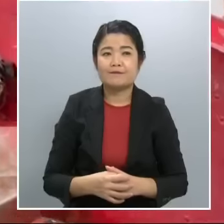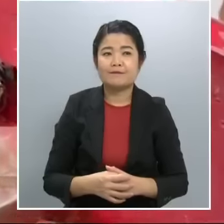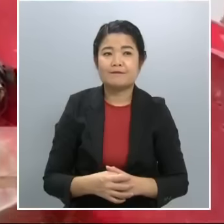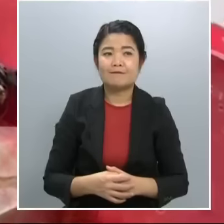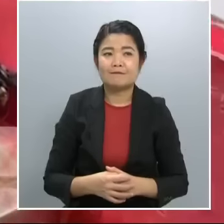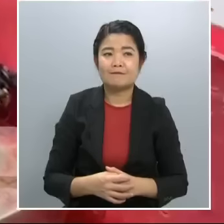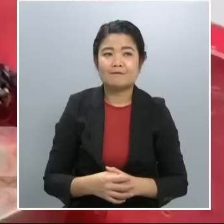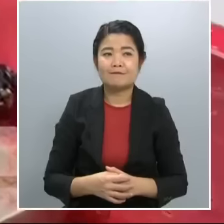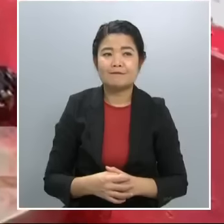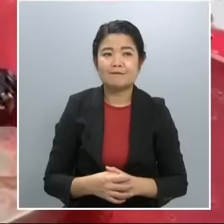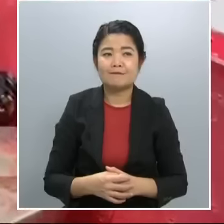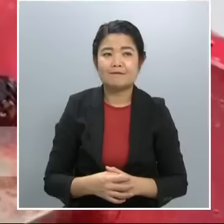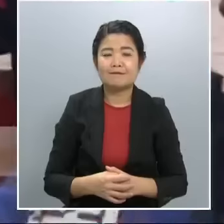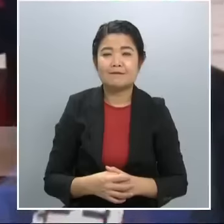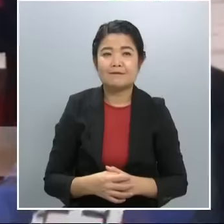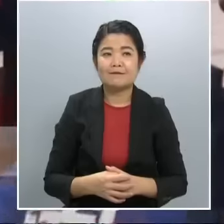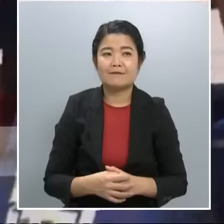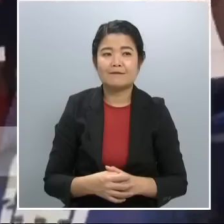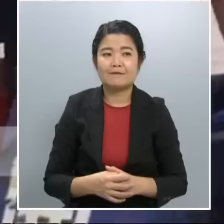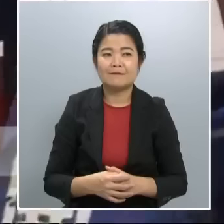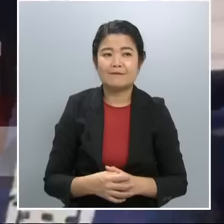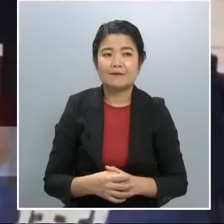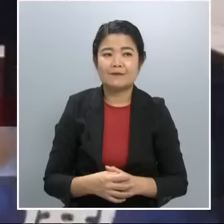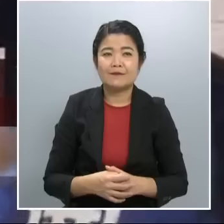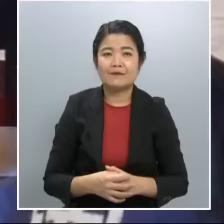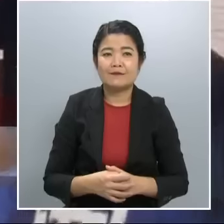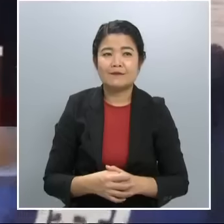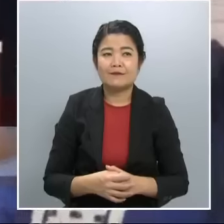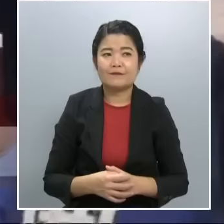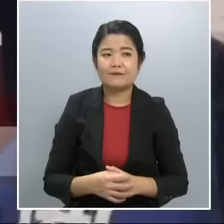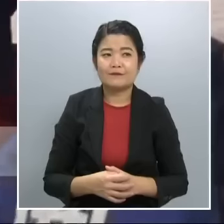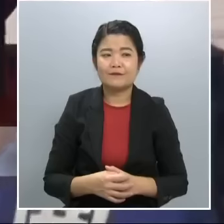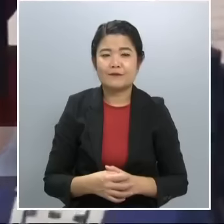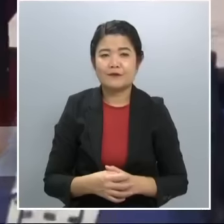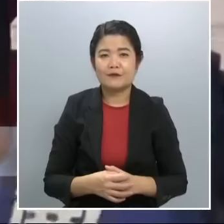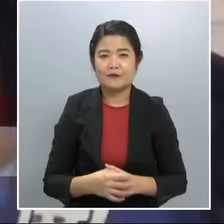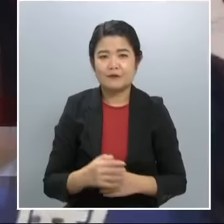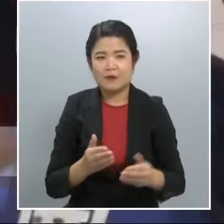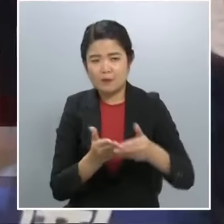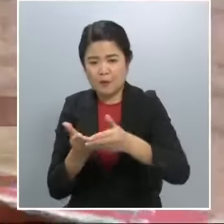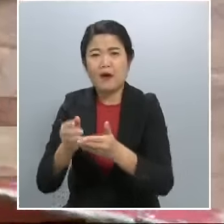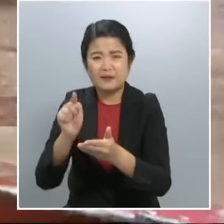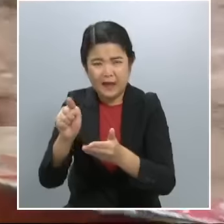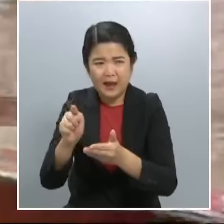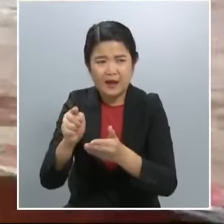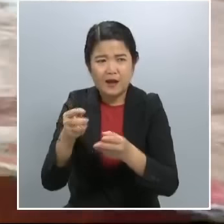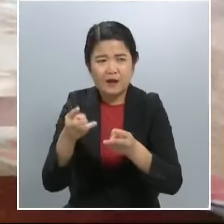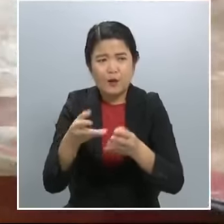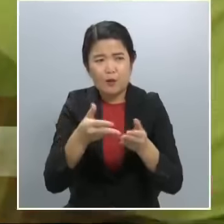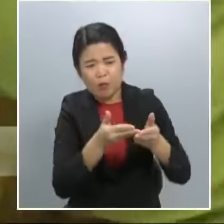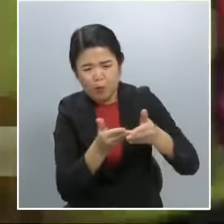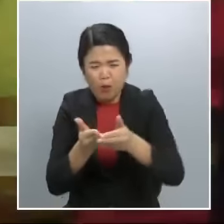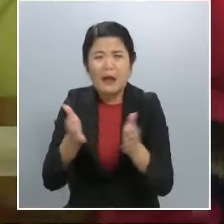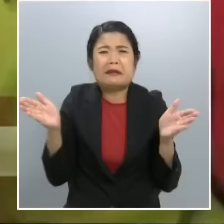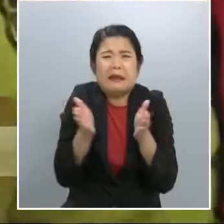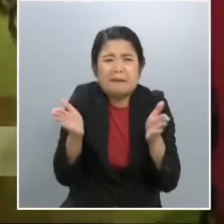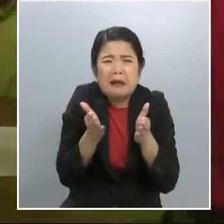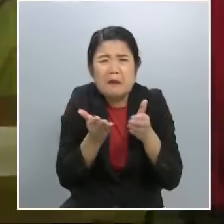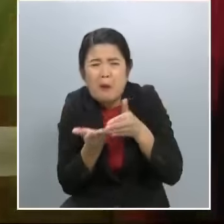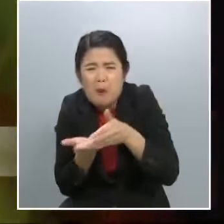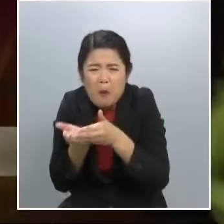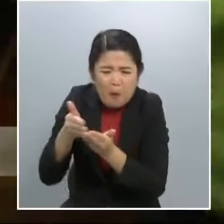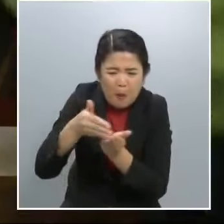หัวิต้องเข้าร่องนี้เลยนะเอรองนี้ร่องนี้ก็ได้เดี๋ยวหาวิธีวนต้องแทบว่ะักขวา